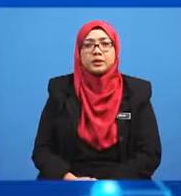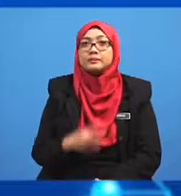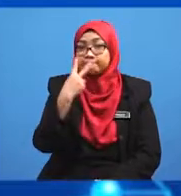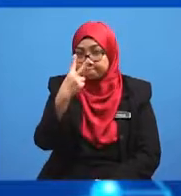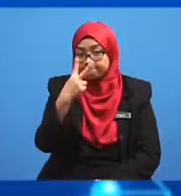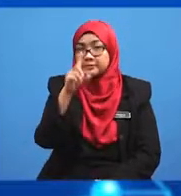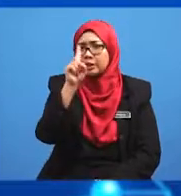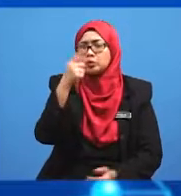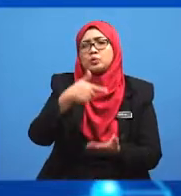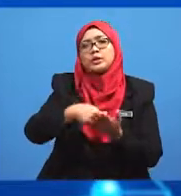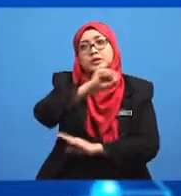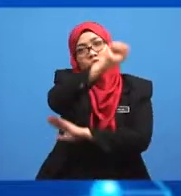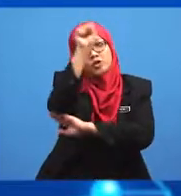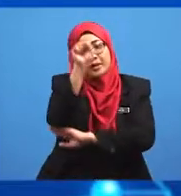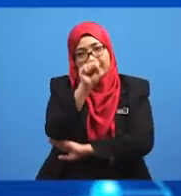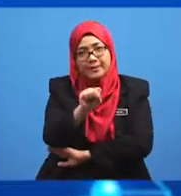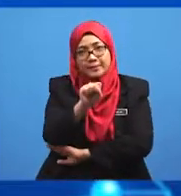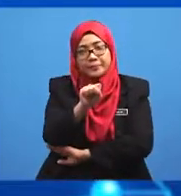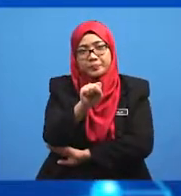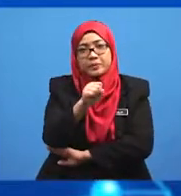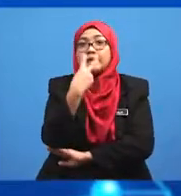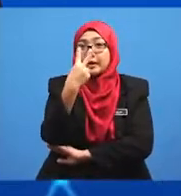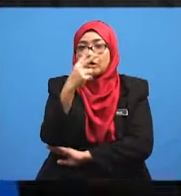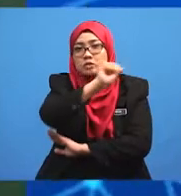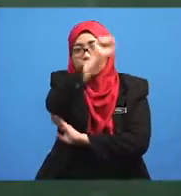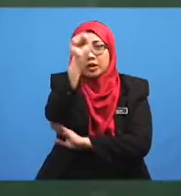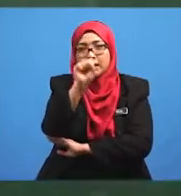soalan? Jom kita lihat soalan berikut.